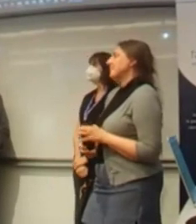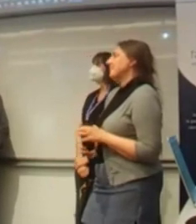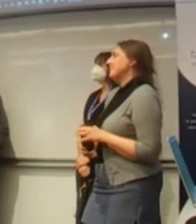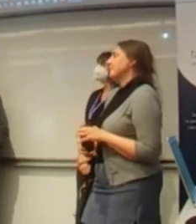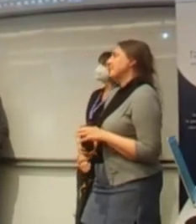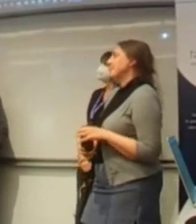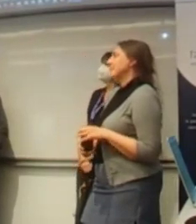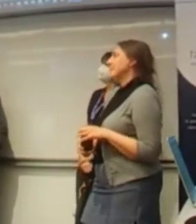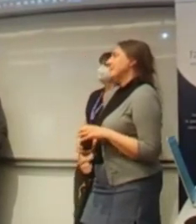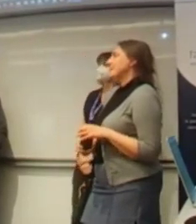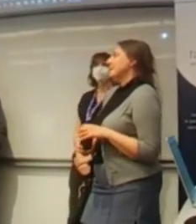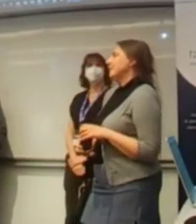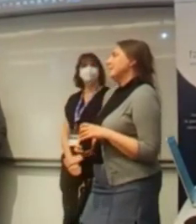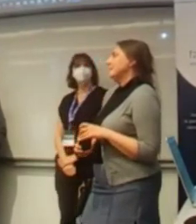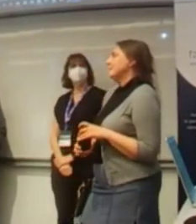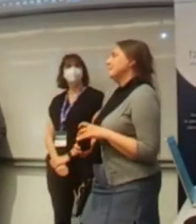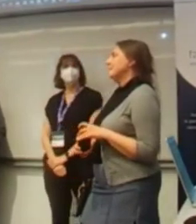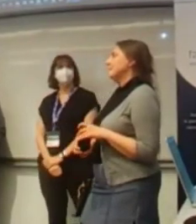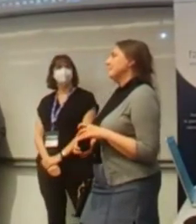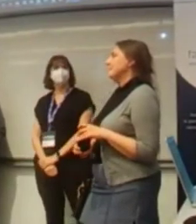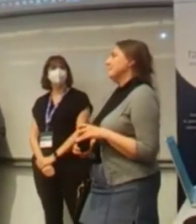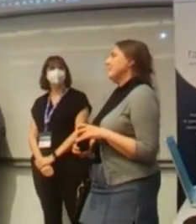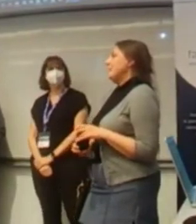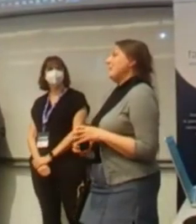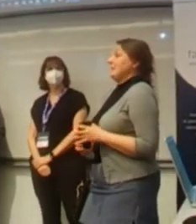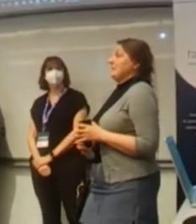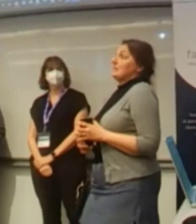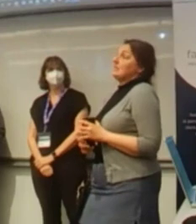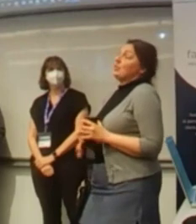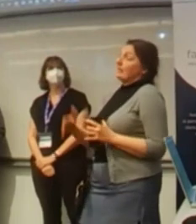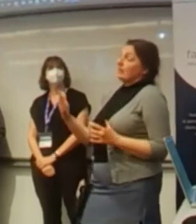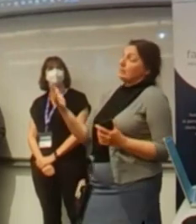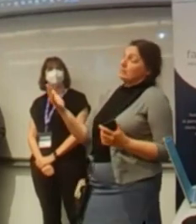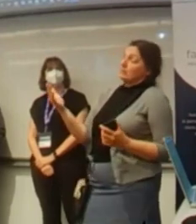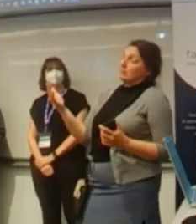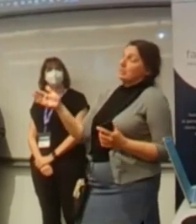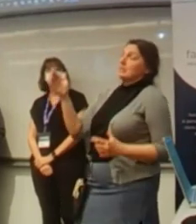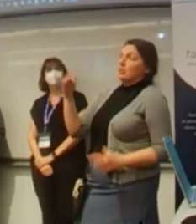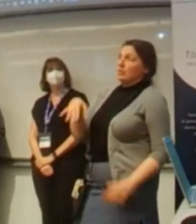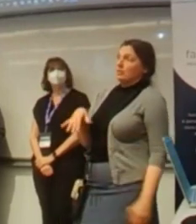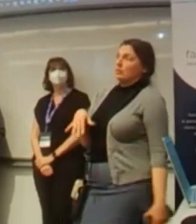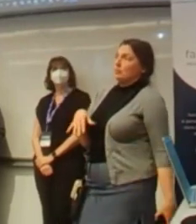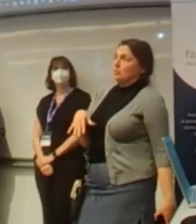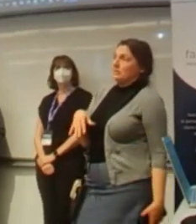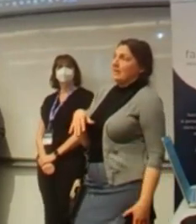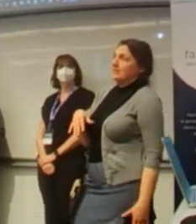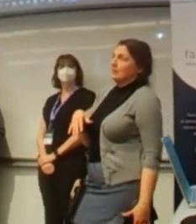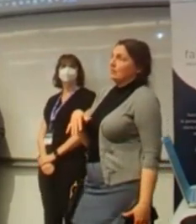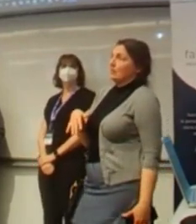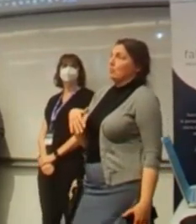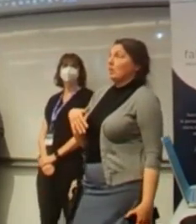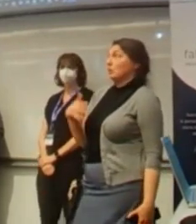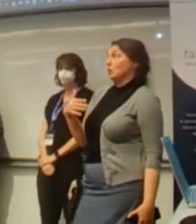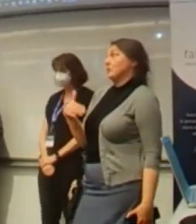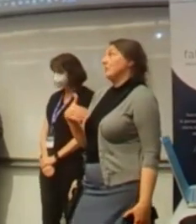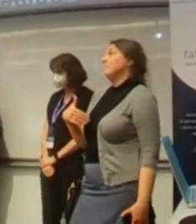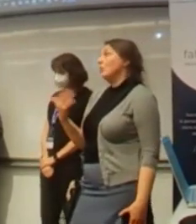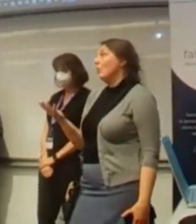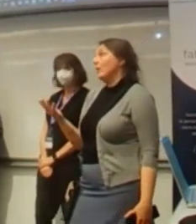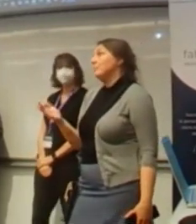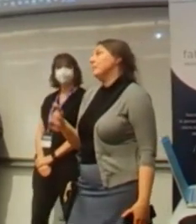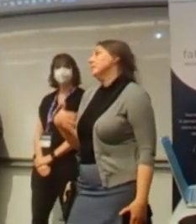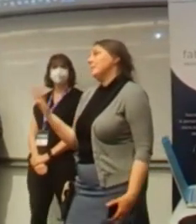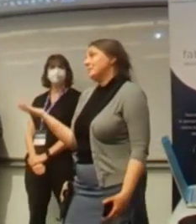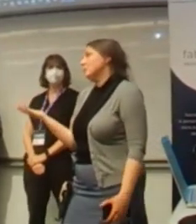auraient même bloqué une rediffusion sous une autre forme. Ben, tu sais, si j'avais déjà signé une entente de publication comme quoi que je cède